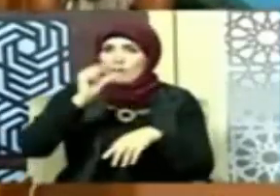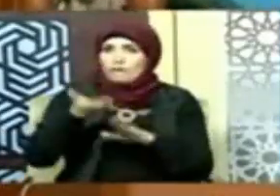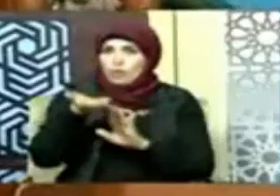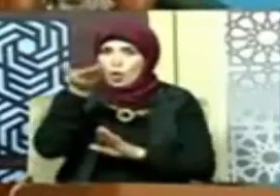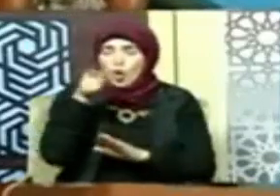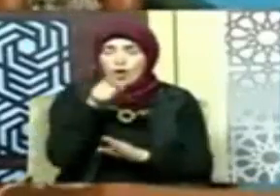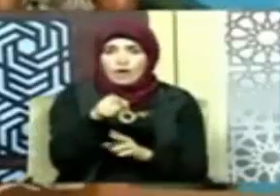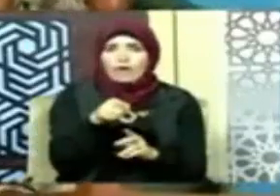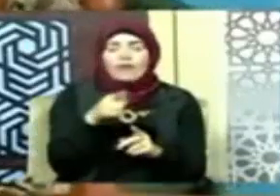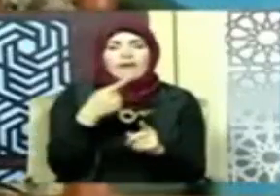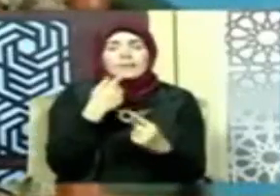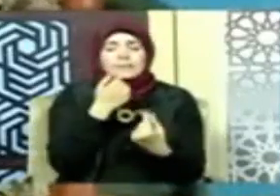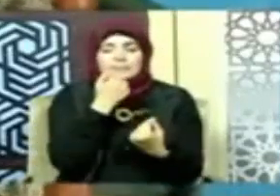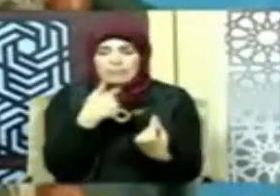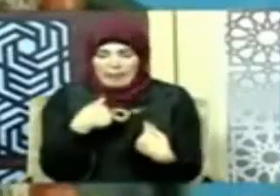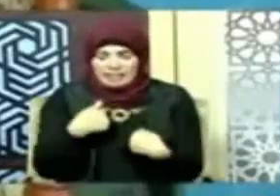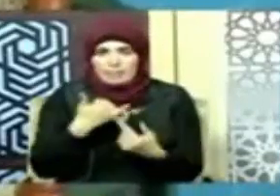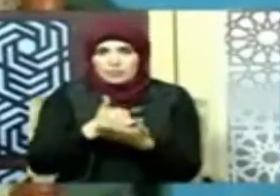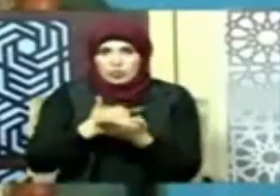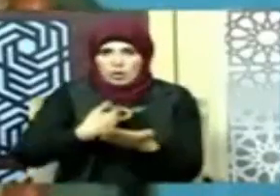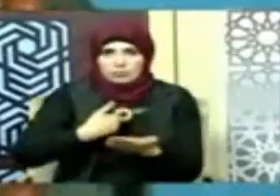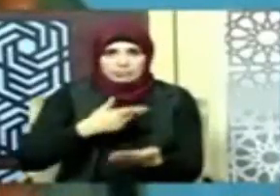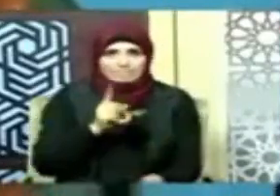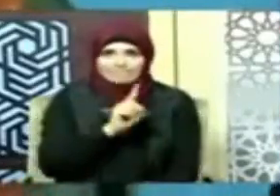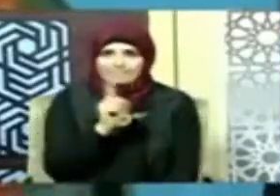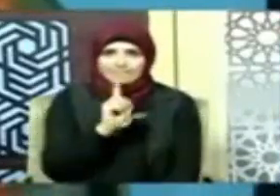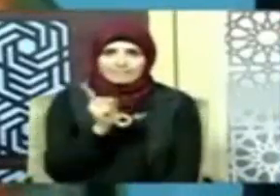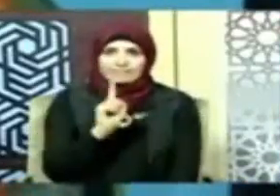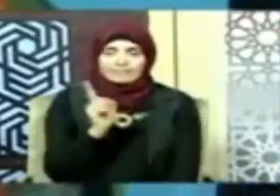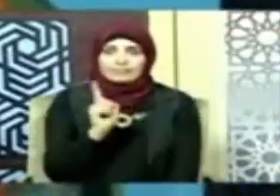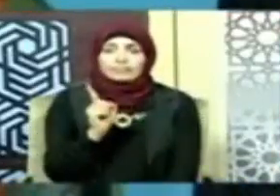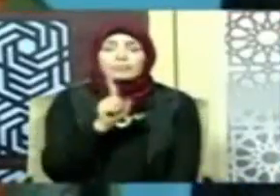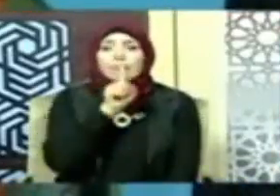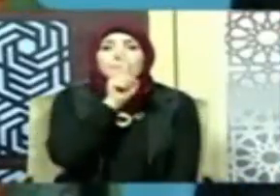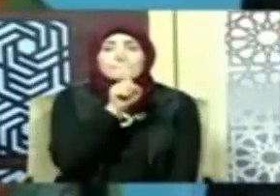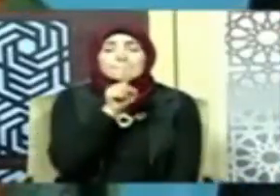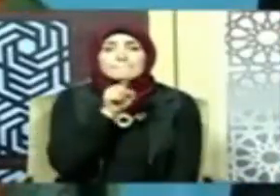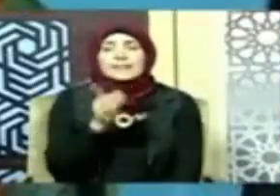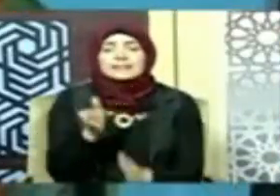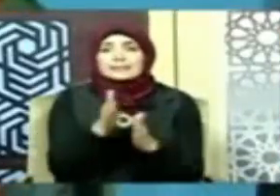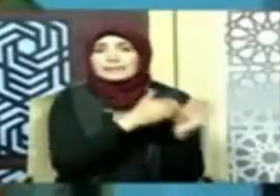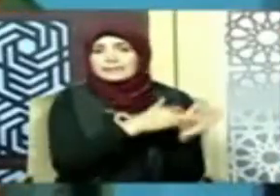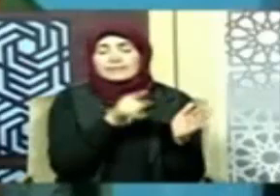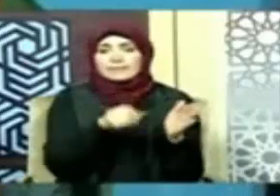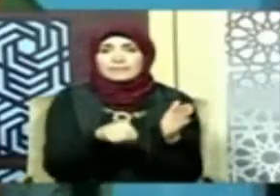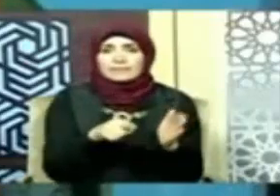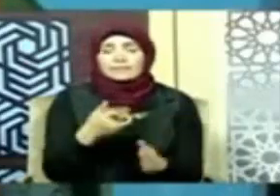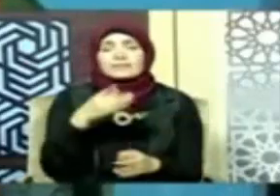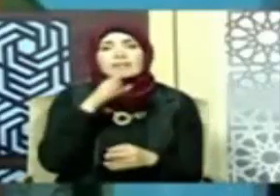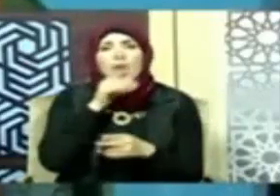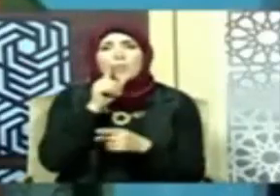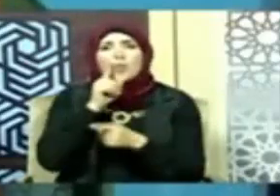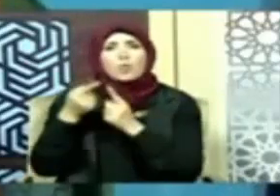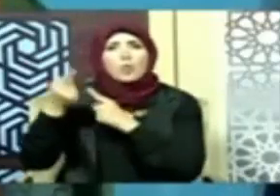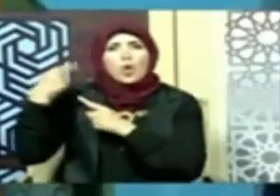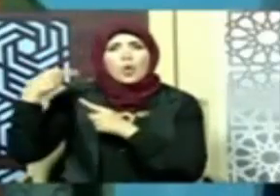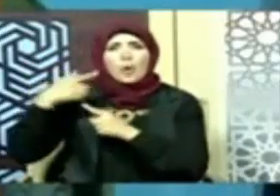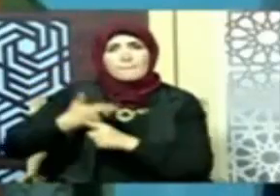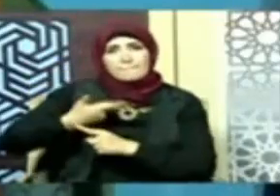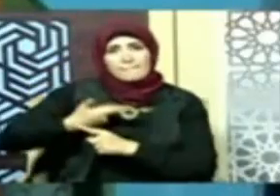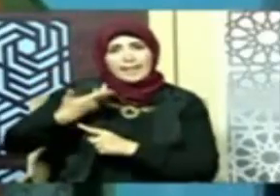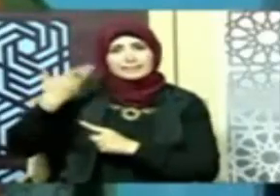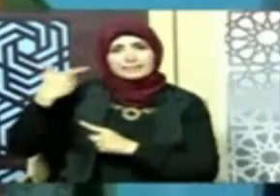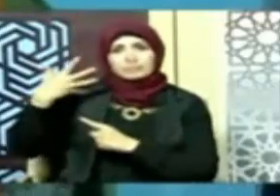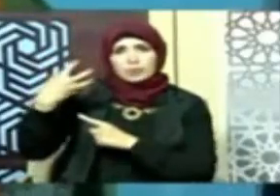التي يستعلي بها الإنسان. أما من جهة الأحساب والأنساب